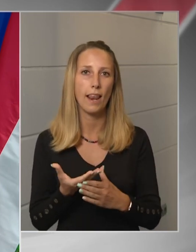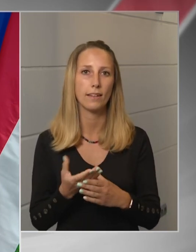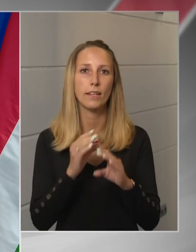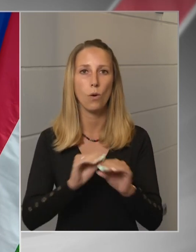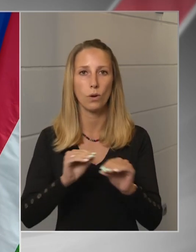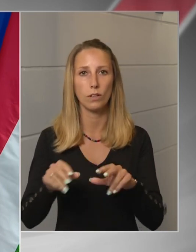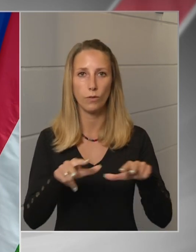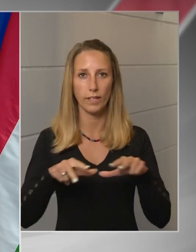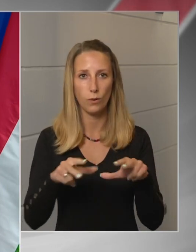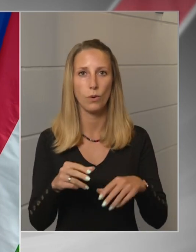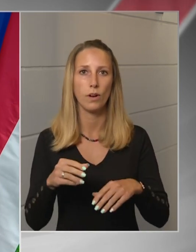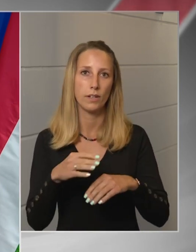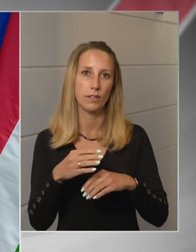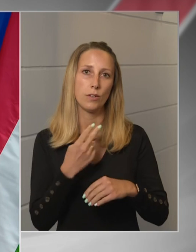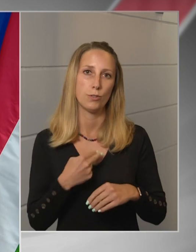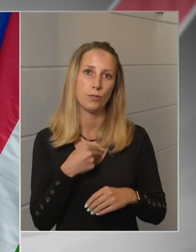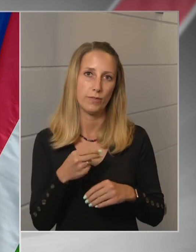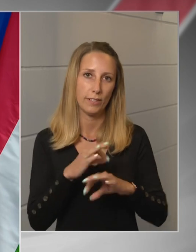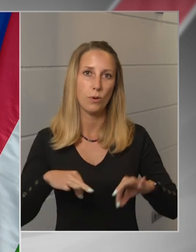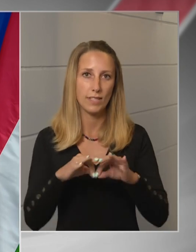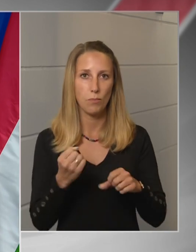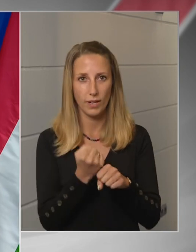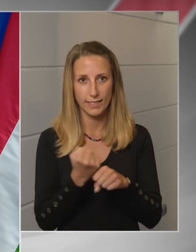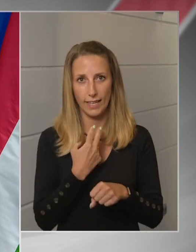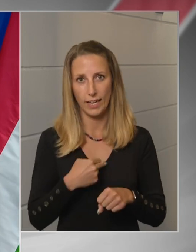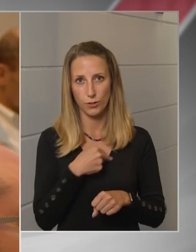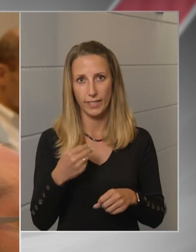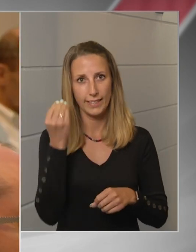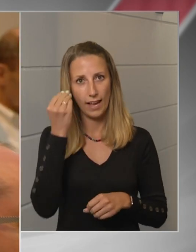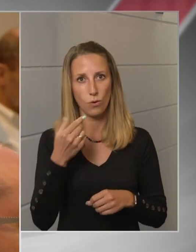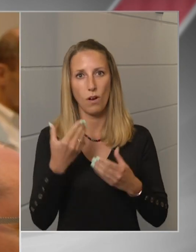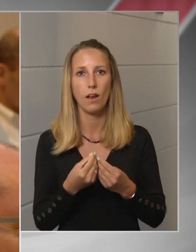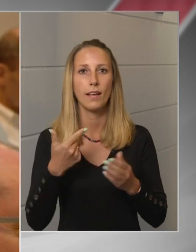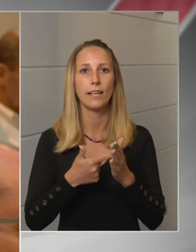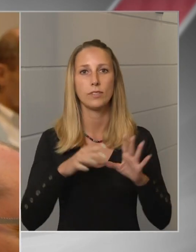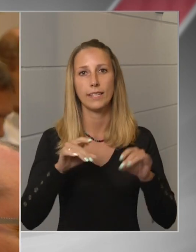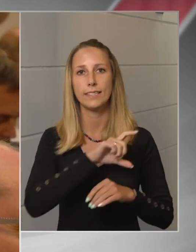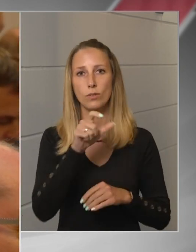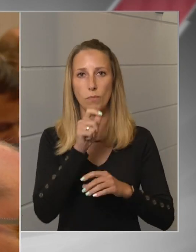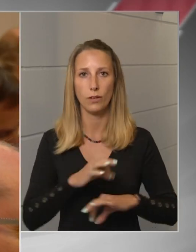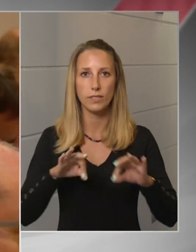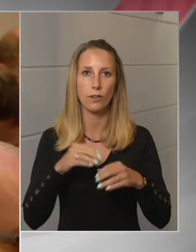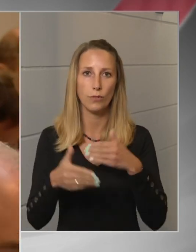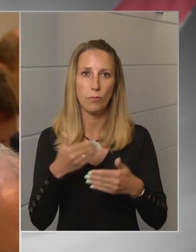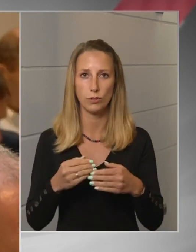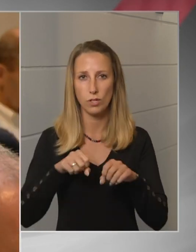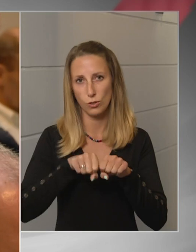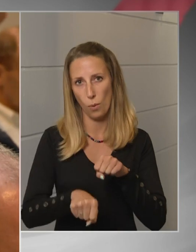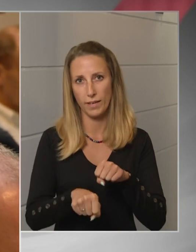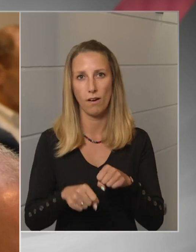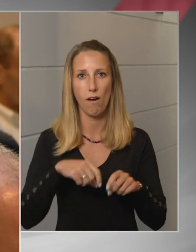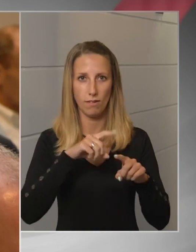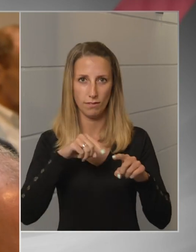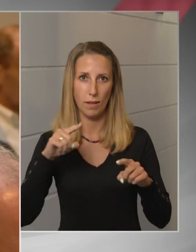oktatóvideó, amit Svédországban készítettek svéd diákoknak, arról, hogy 2010 óta Magyarországon folyamatosan romlik a demokrácia helyzete.